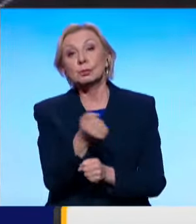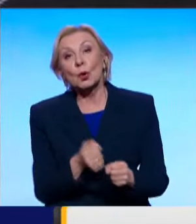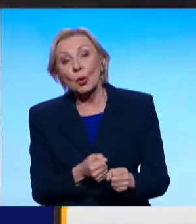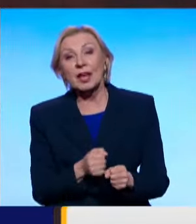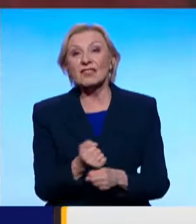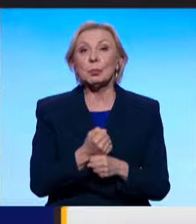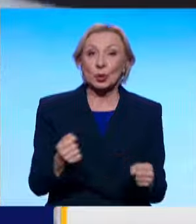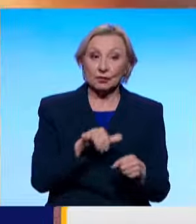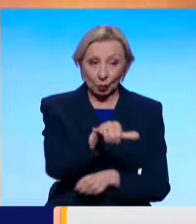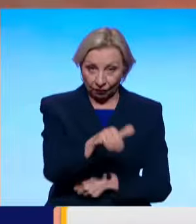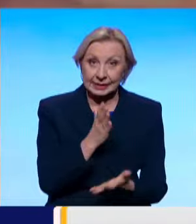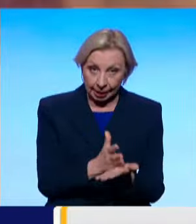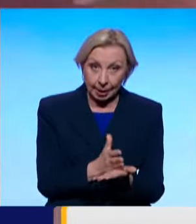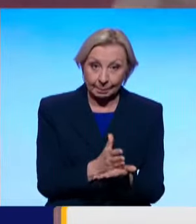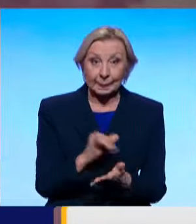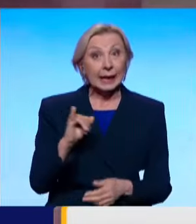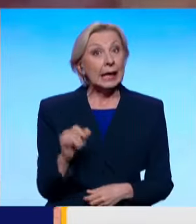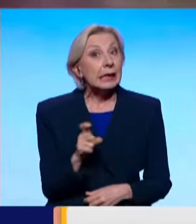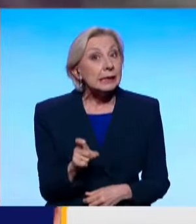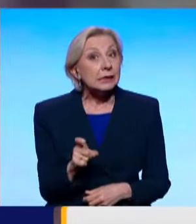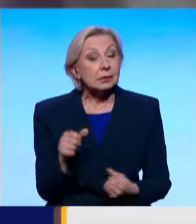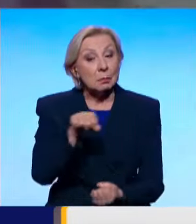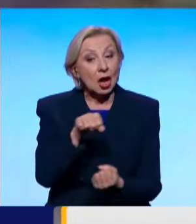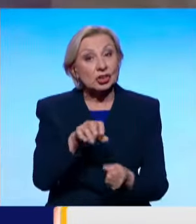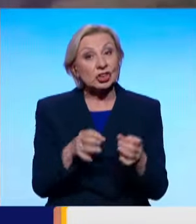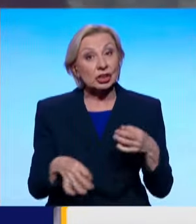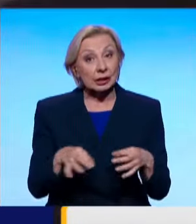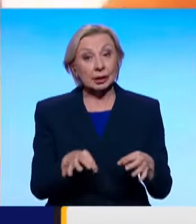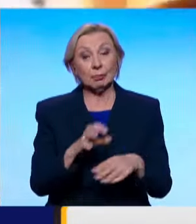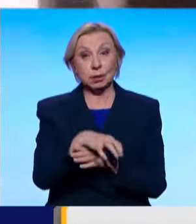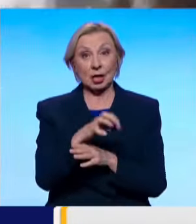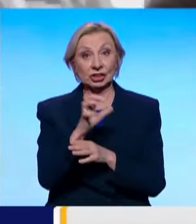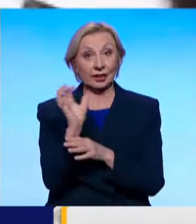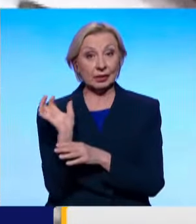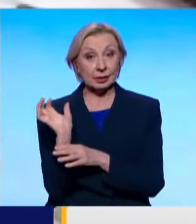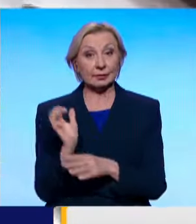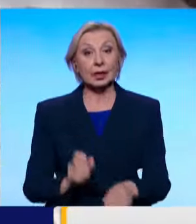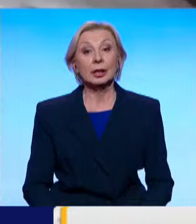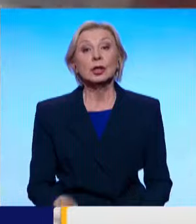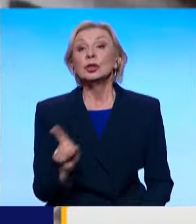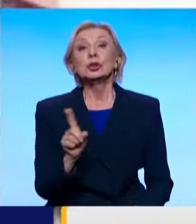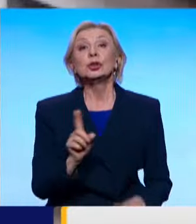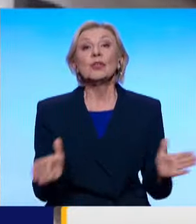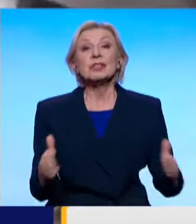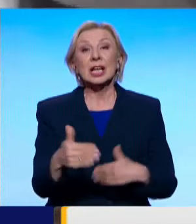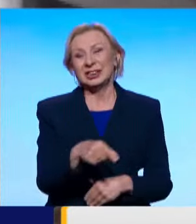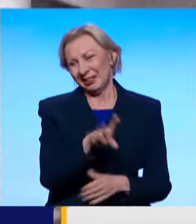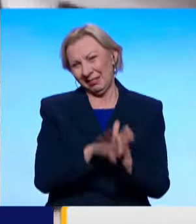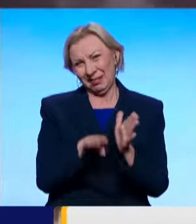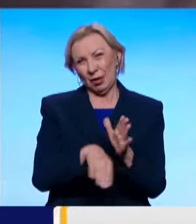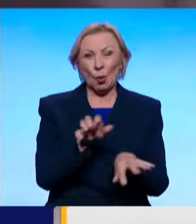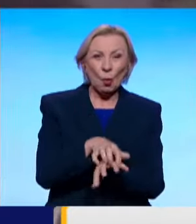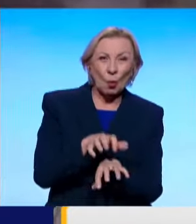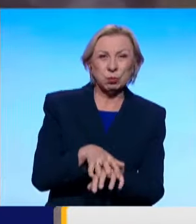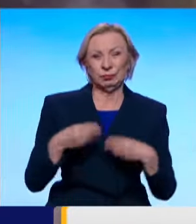автомобілі. З машини виходить пасажир і відкриває багажник. Що в ящиках? Та там п'ється таке все, обув